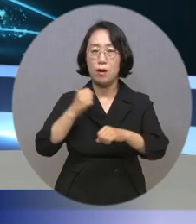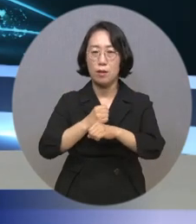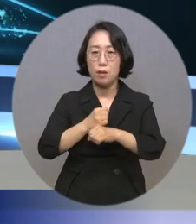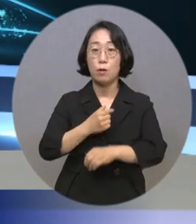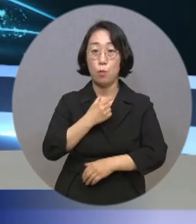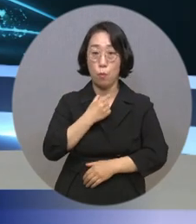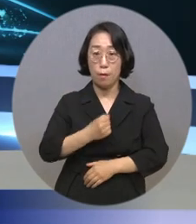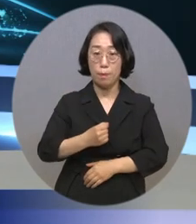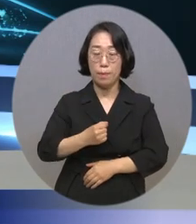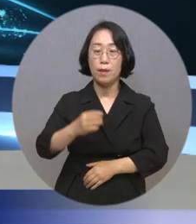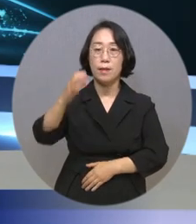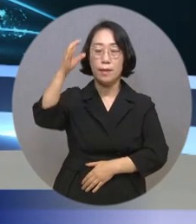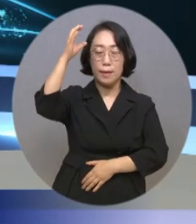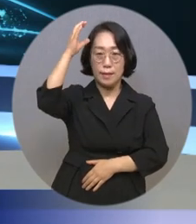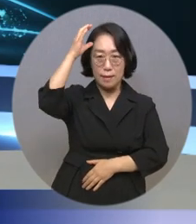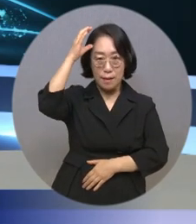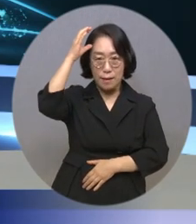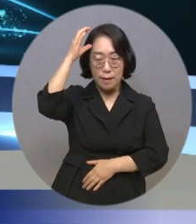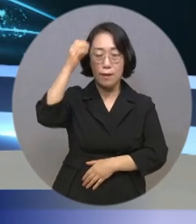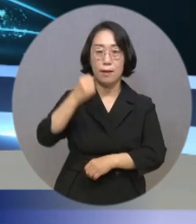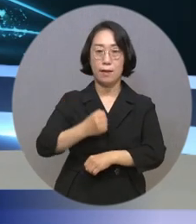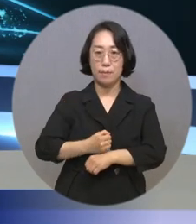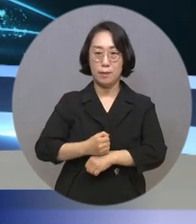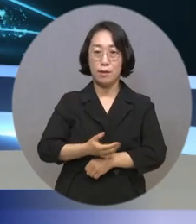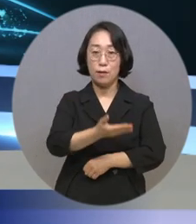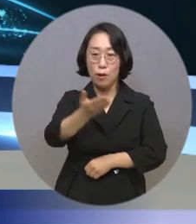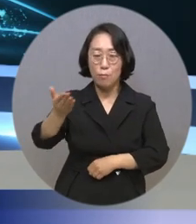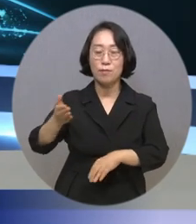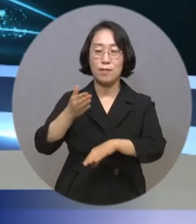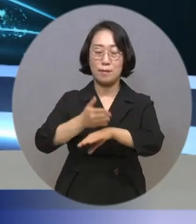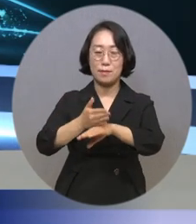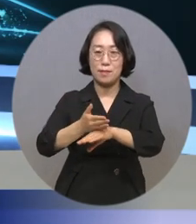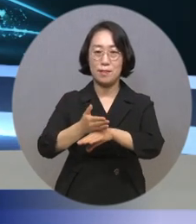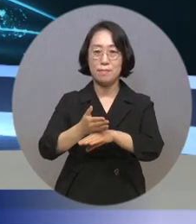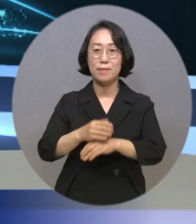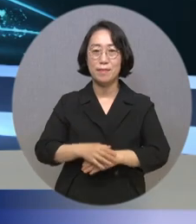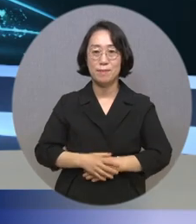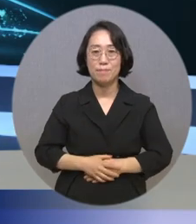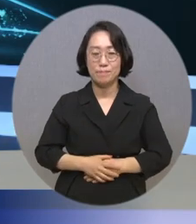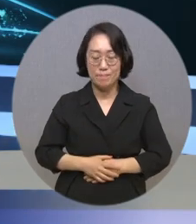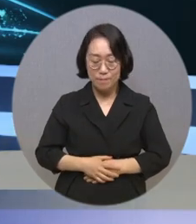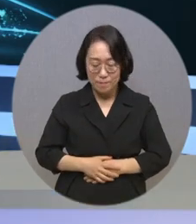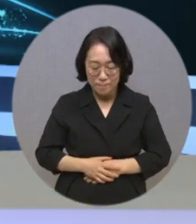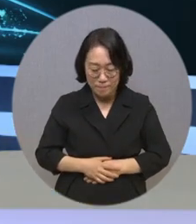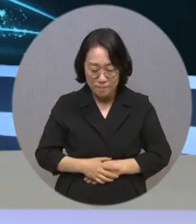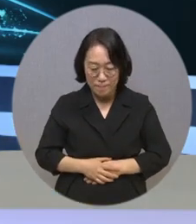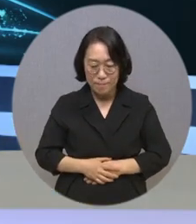이상 복지TV 뉴스를 마칩니다. 시청해주신 여러분 고맙습니다.